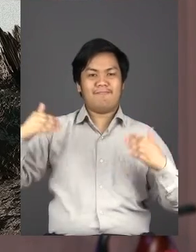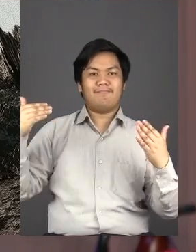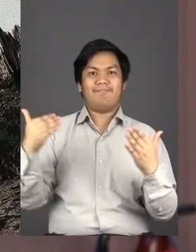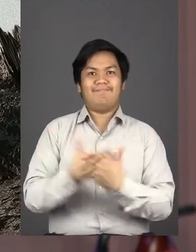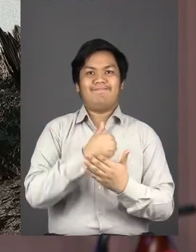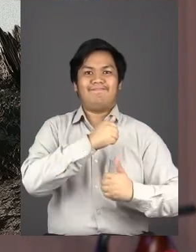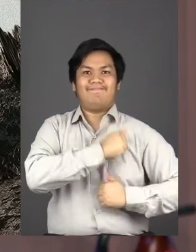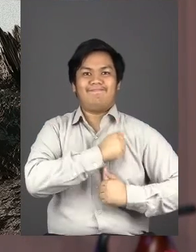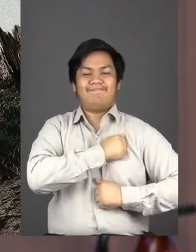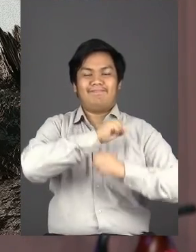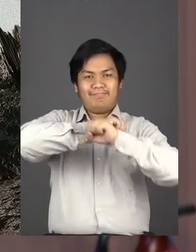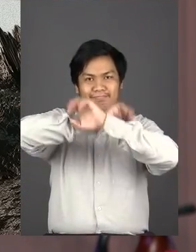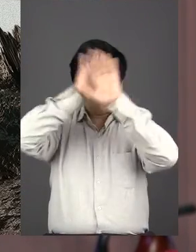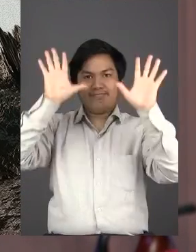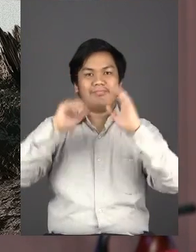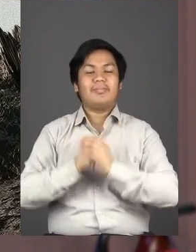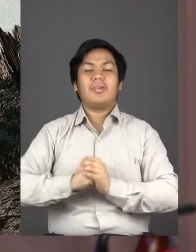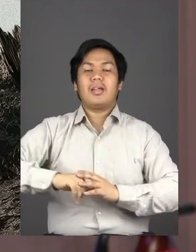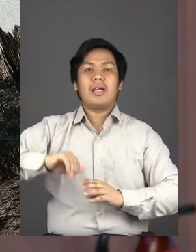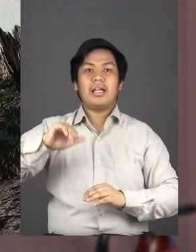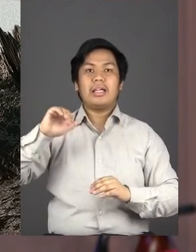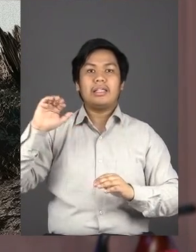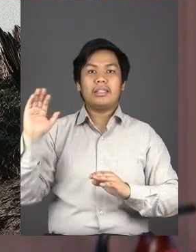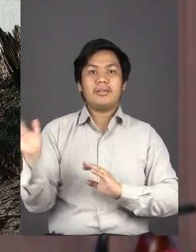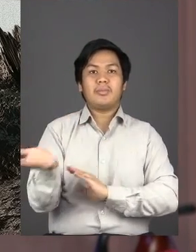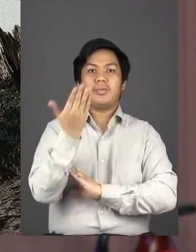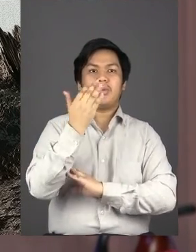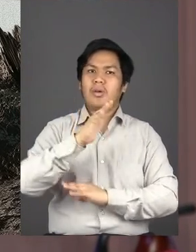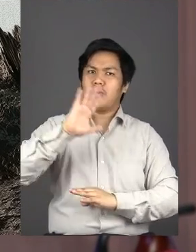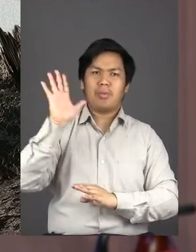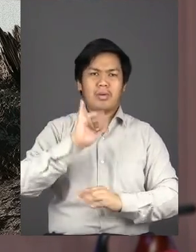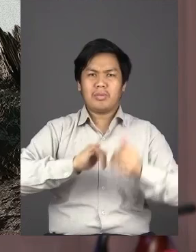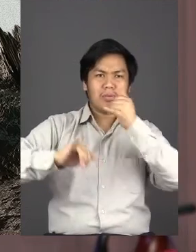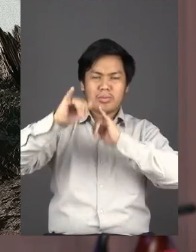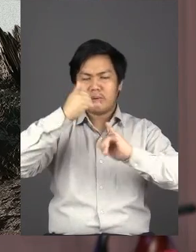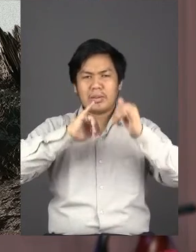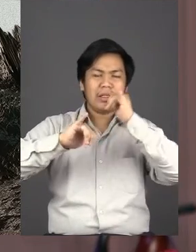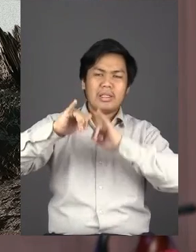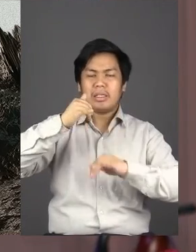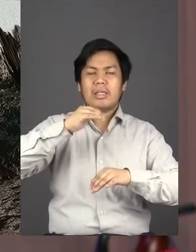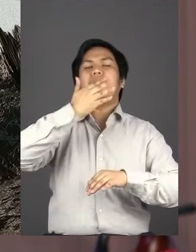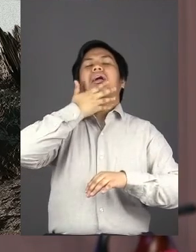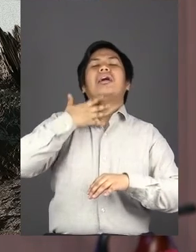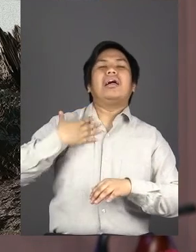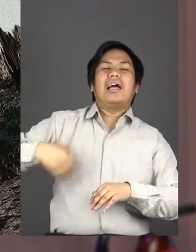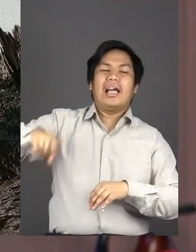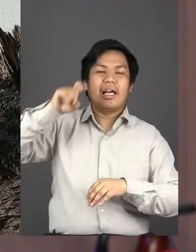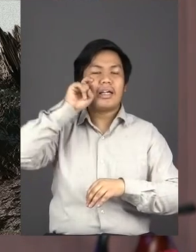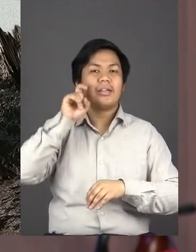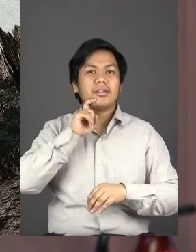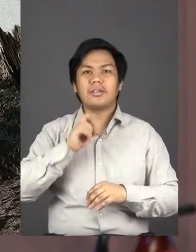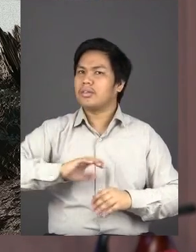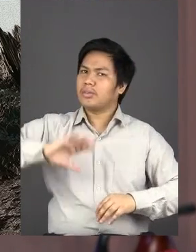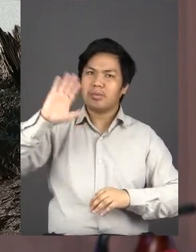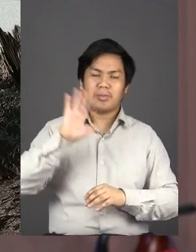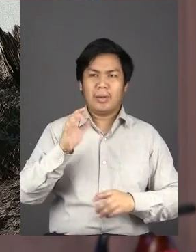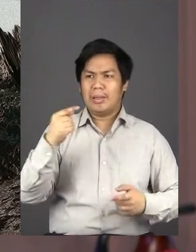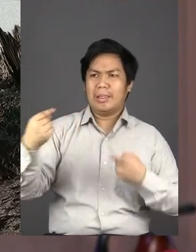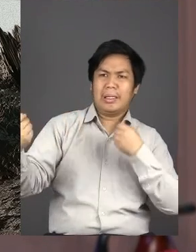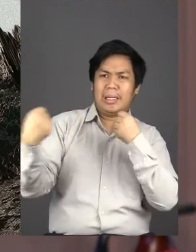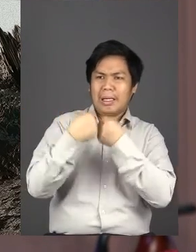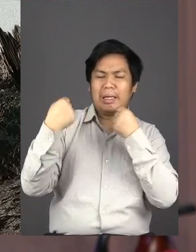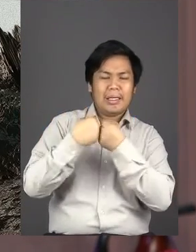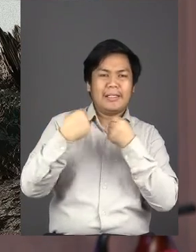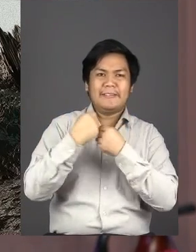us walk properly as in the daytime, not in orgies and drunkenness, not in sexual immorality and sensuality, not in quarreling and